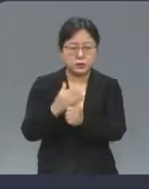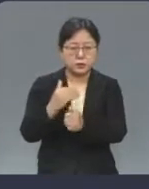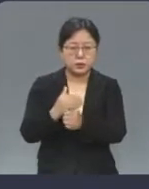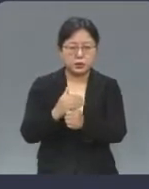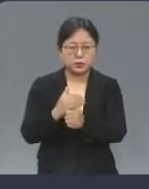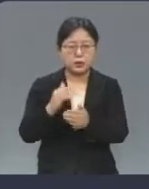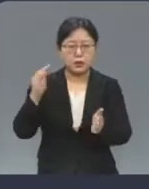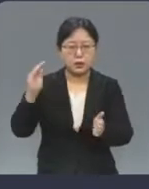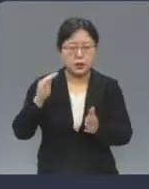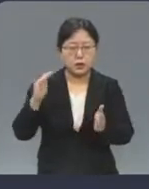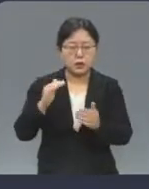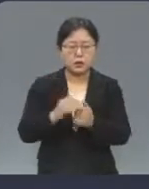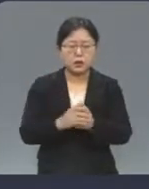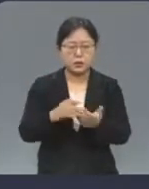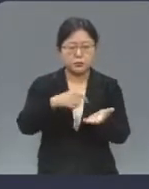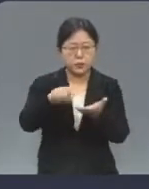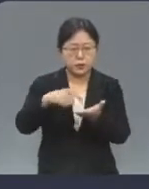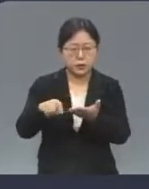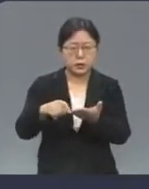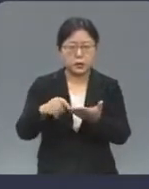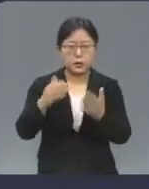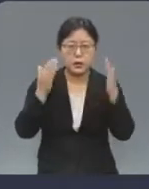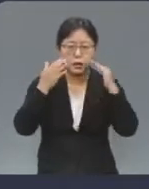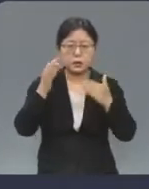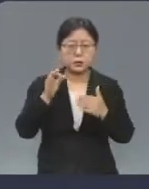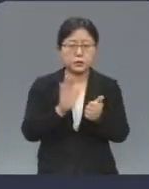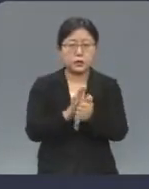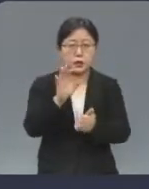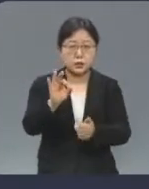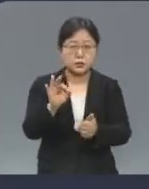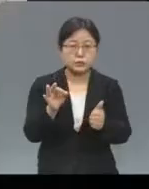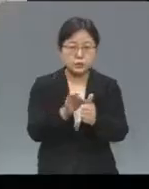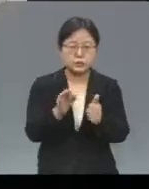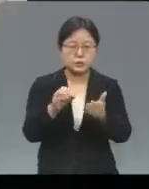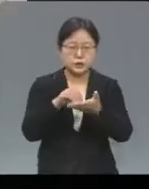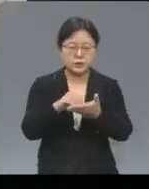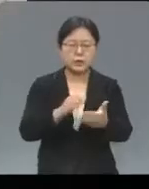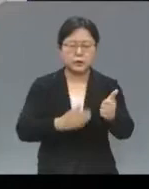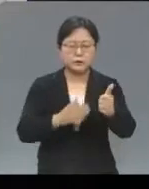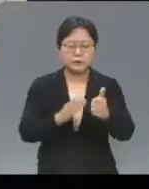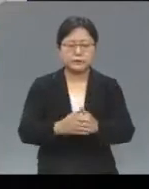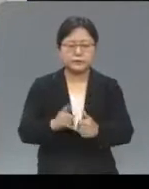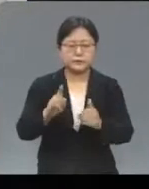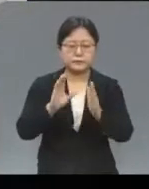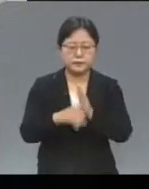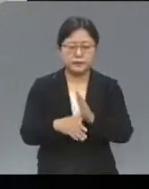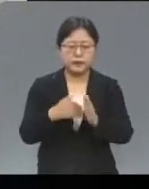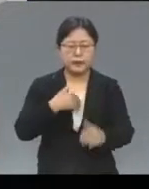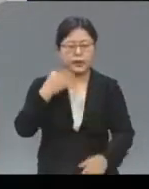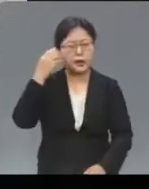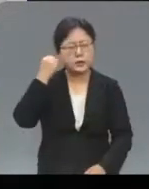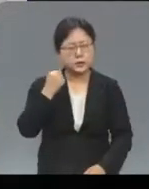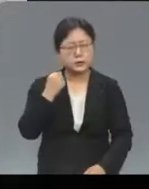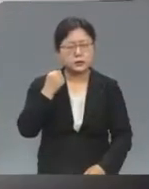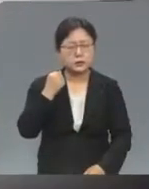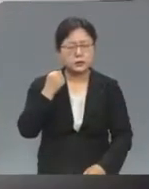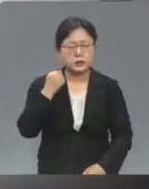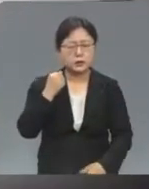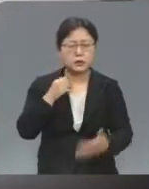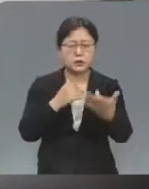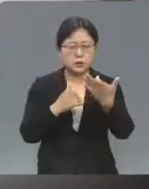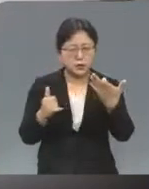문자 메시지를 보내 자금을 줘 가며 입학을 공유하기도 했습니다 그 한 생애가 지역 하는 거였어 라는